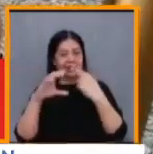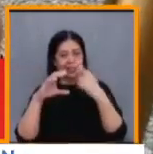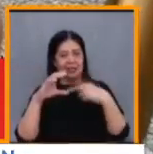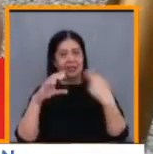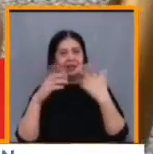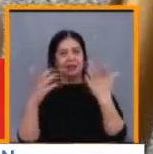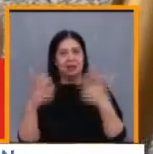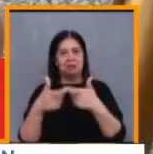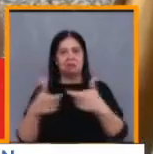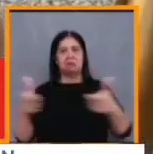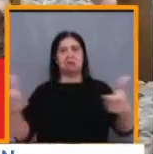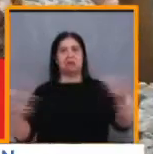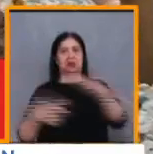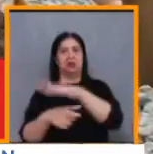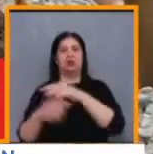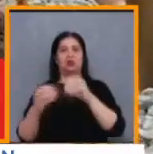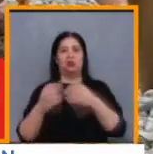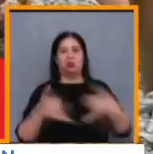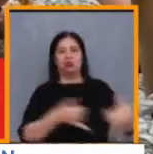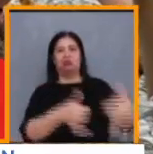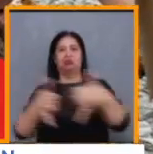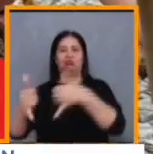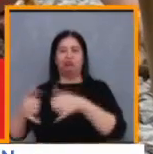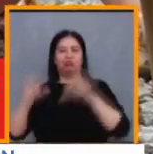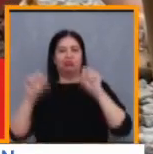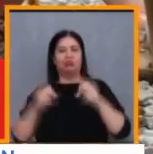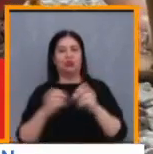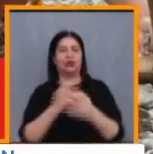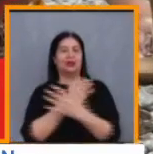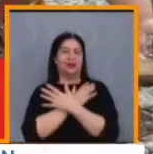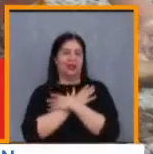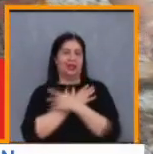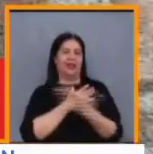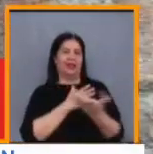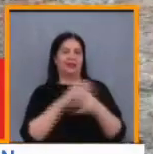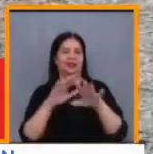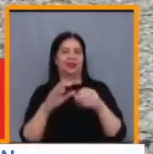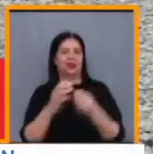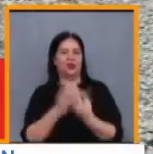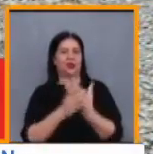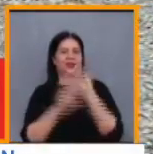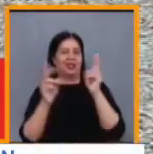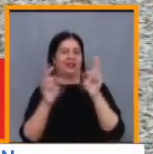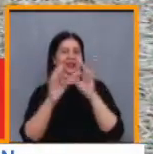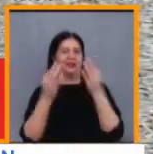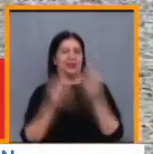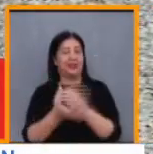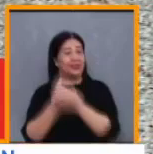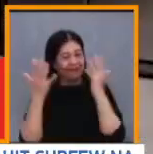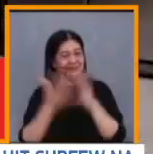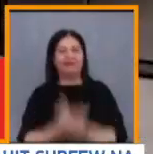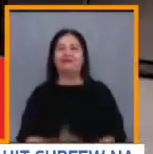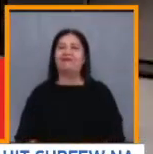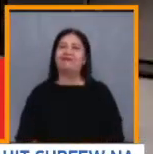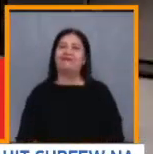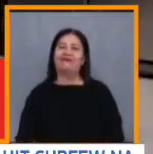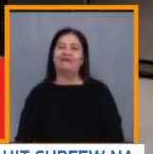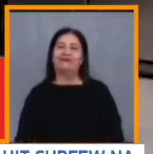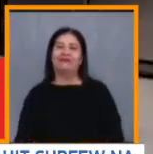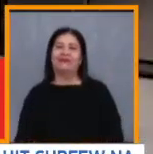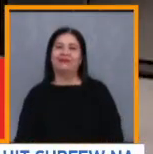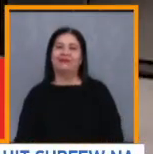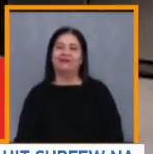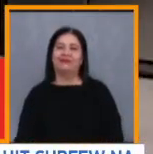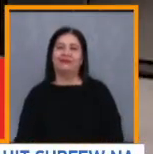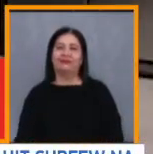mas makapaglaro at makapag-relax ang kanilang growing family. Congratulations, Arellanos! God really